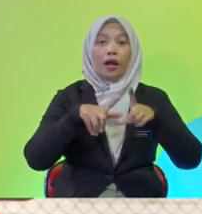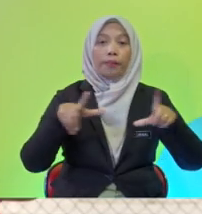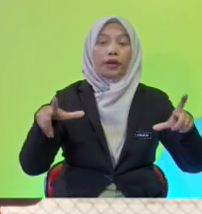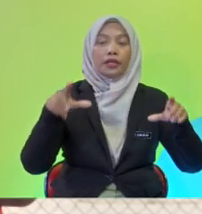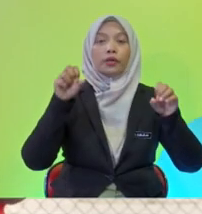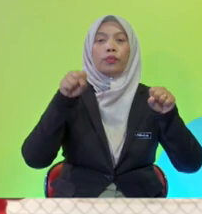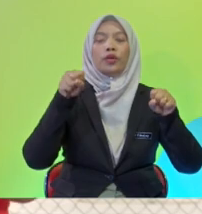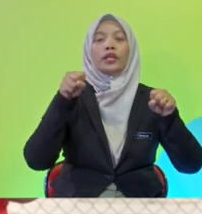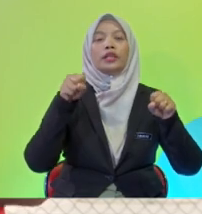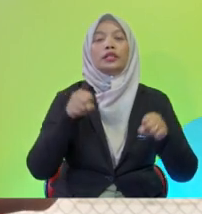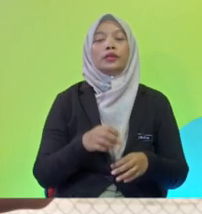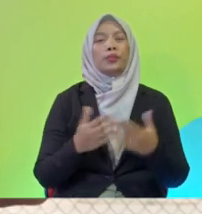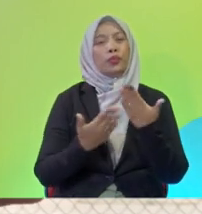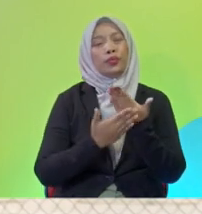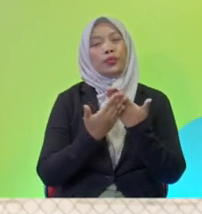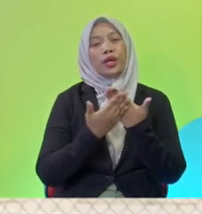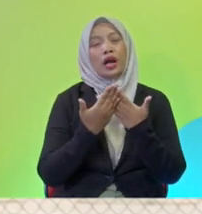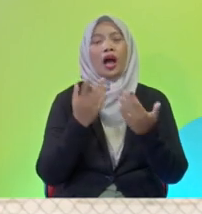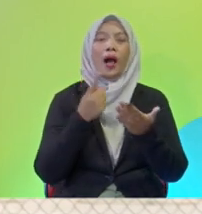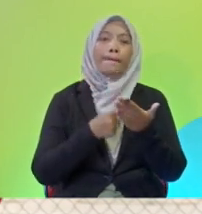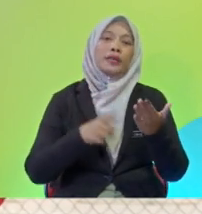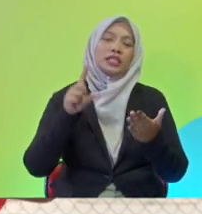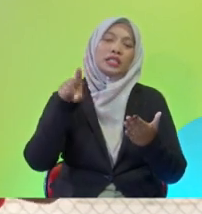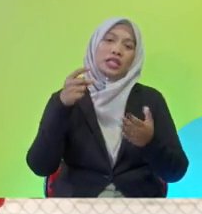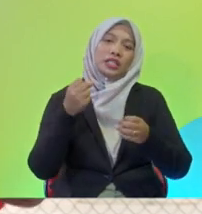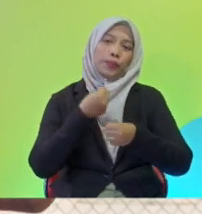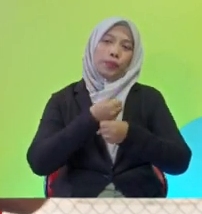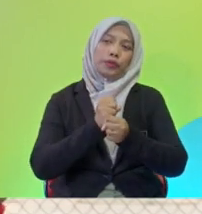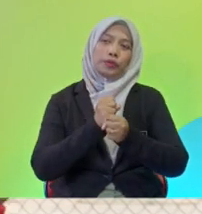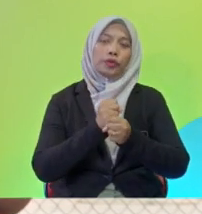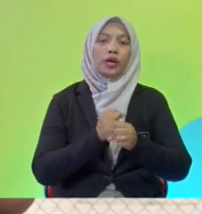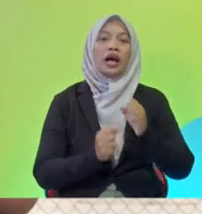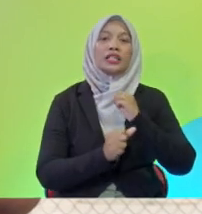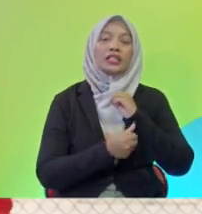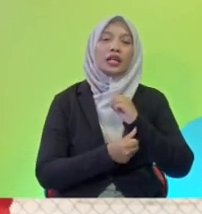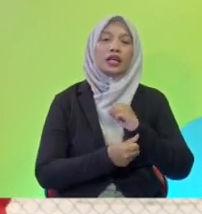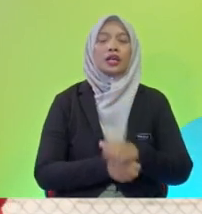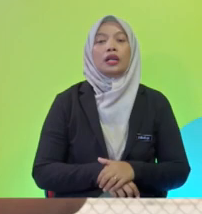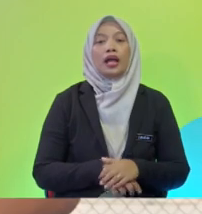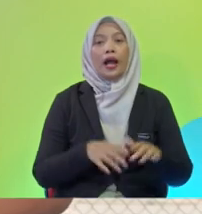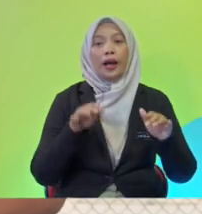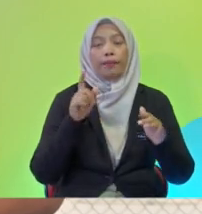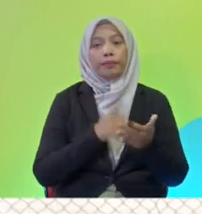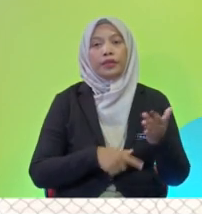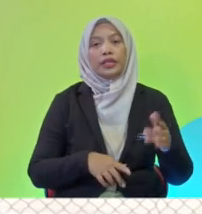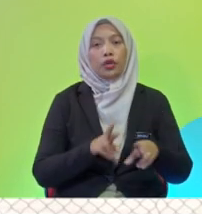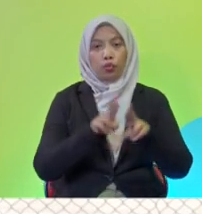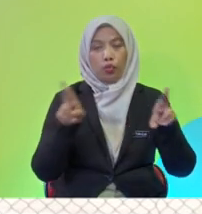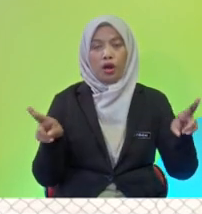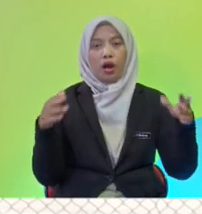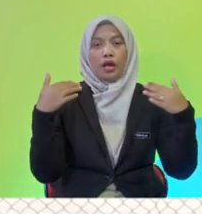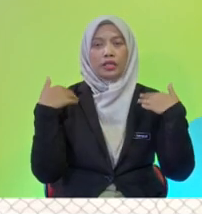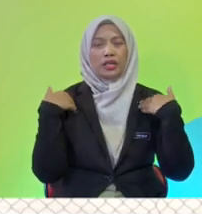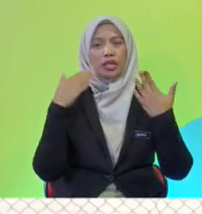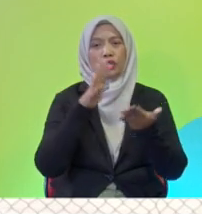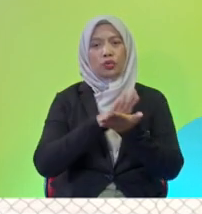boleh modify. Kita boleh orang kata menggunakan apa saja saiz asalkan bersesuaian dengan ruang yang kita ada. Ha, tapi kalau dekat sekolah